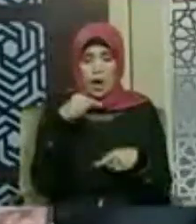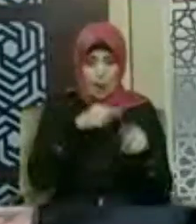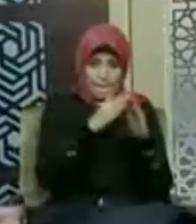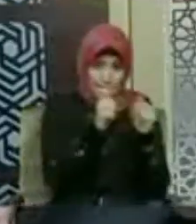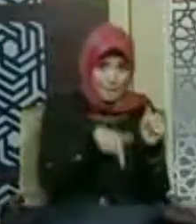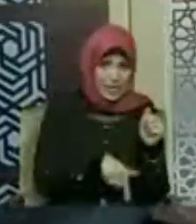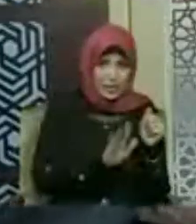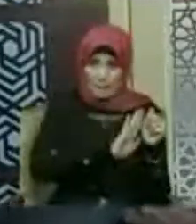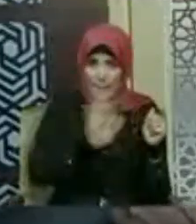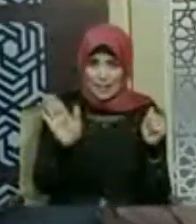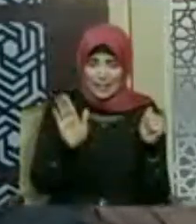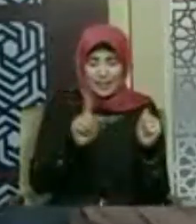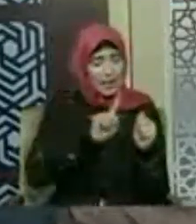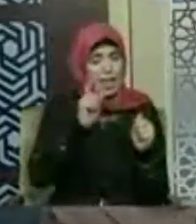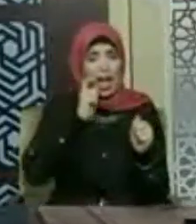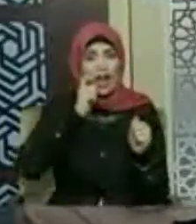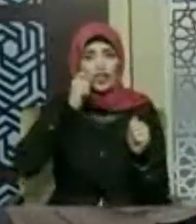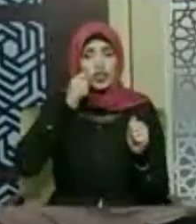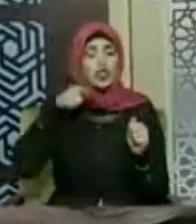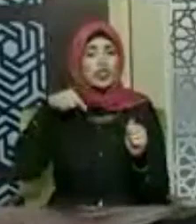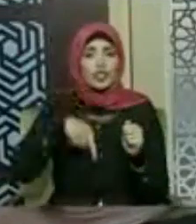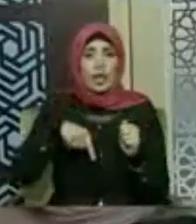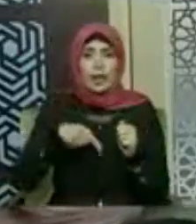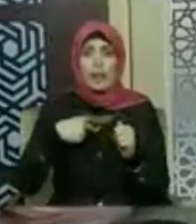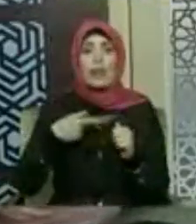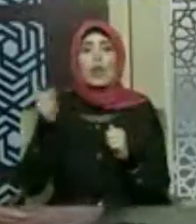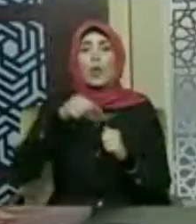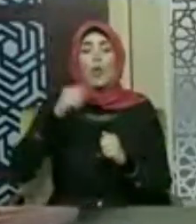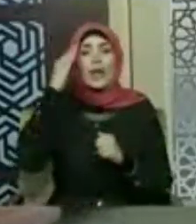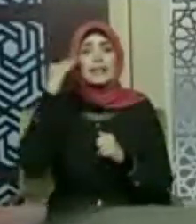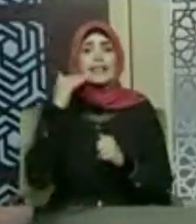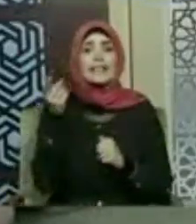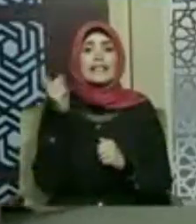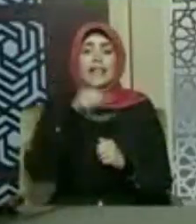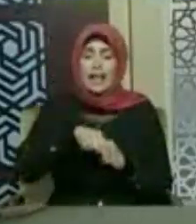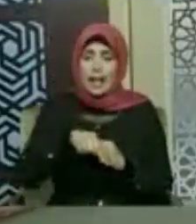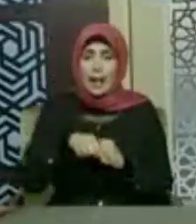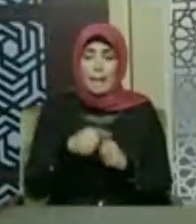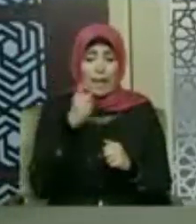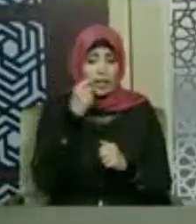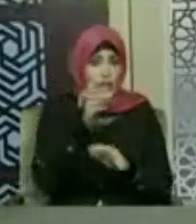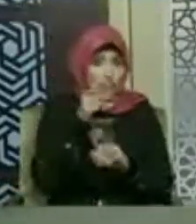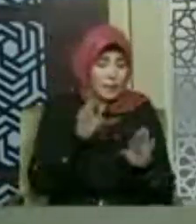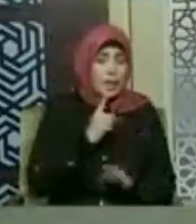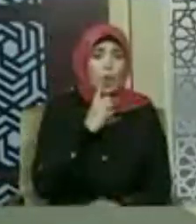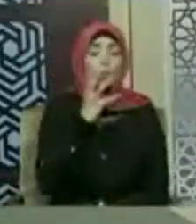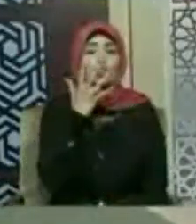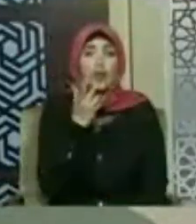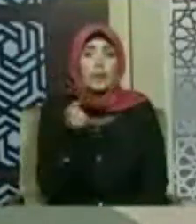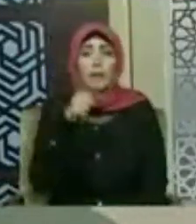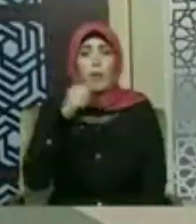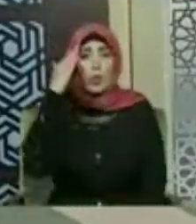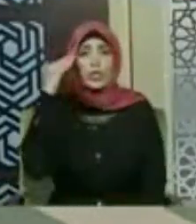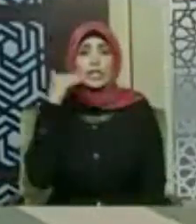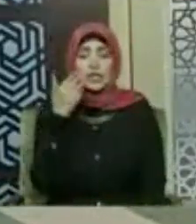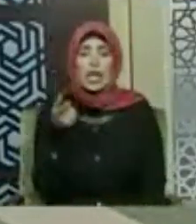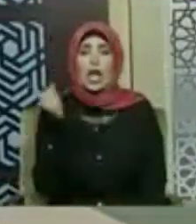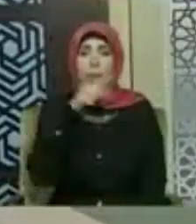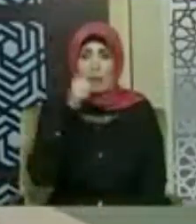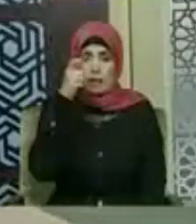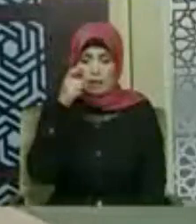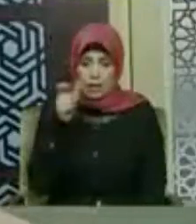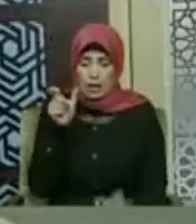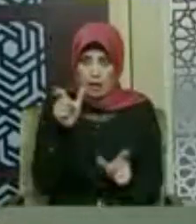قل: ورجالي ونسائي وشبابي لو أنصفوهم